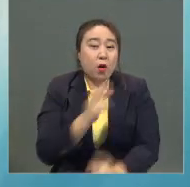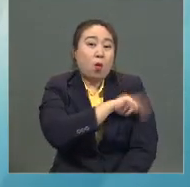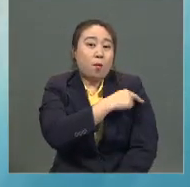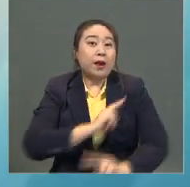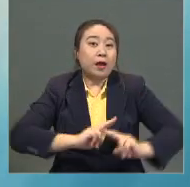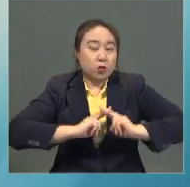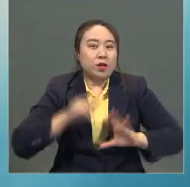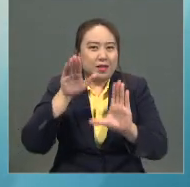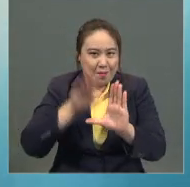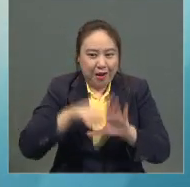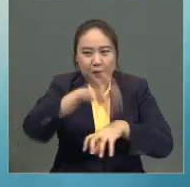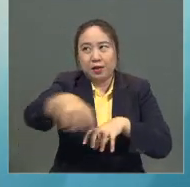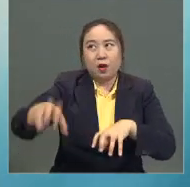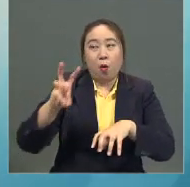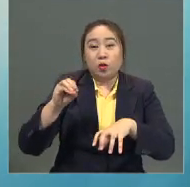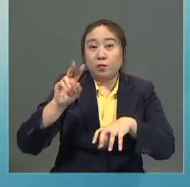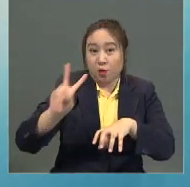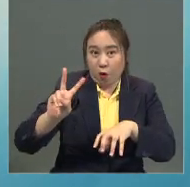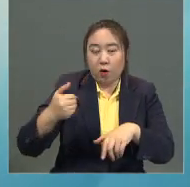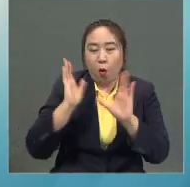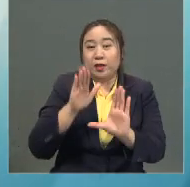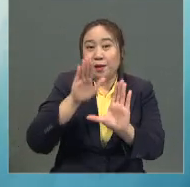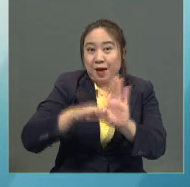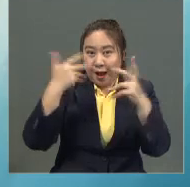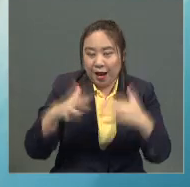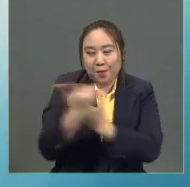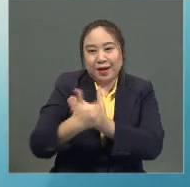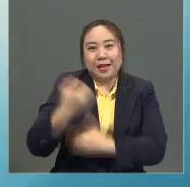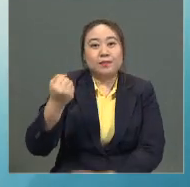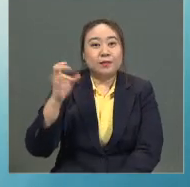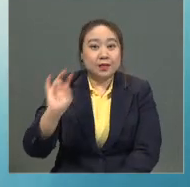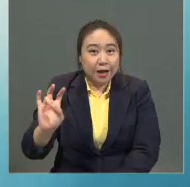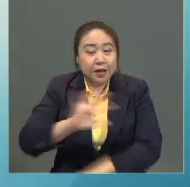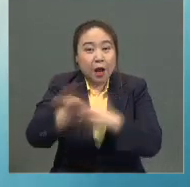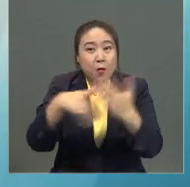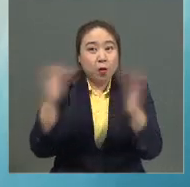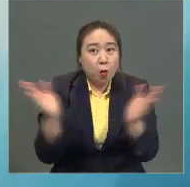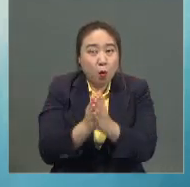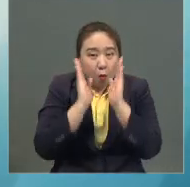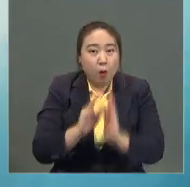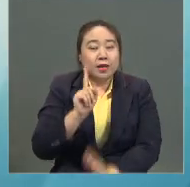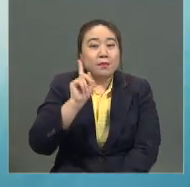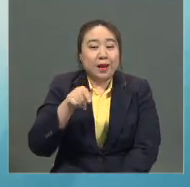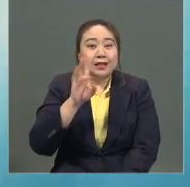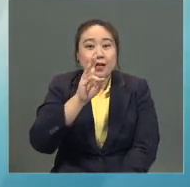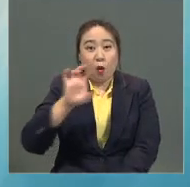วันเช่นกันซึ่งตอนนี้มีโรงพยาบาลเอกชนสมัครเข้าร่วมแล้ว62แห่งด้วยกันนะครับและก็มีผู้ลงทะเบียนแล้ว17ประเทศรวม 1700